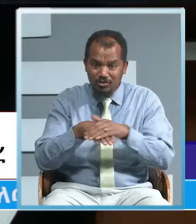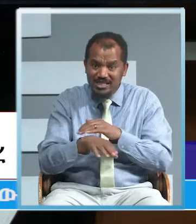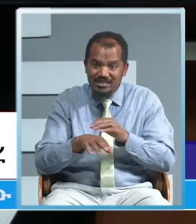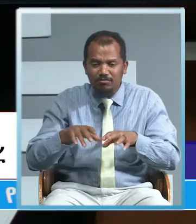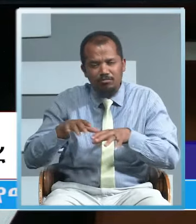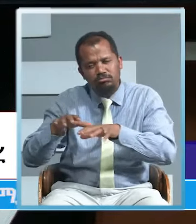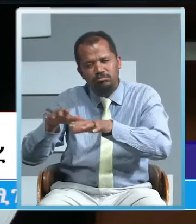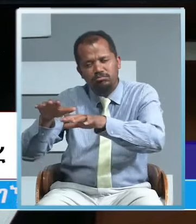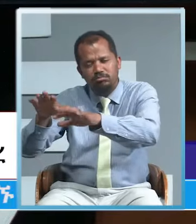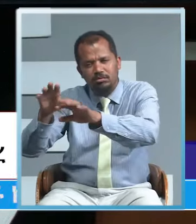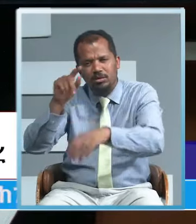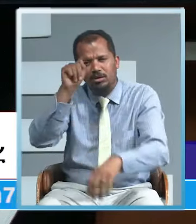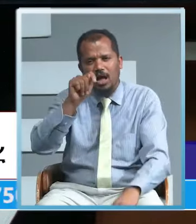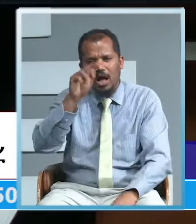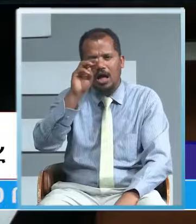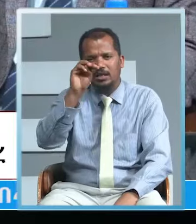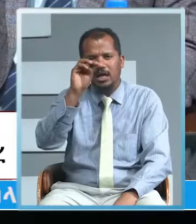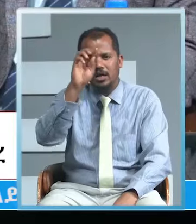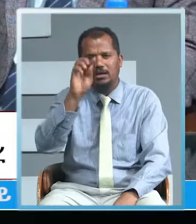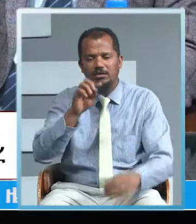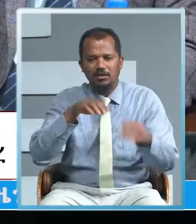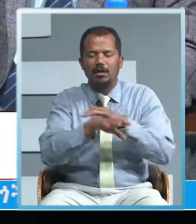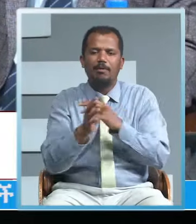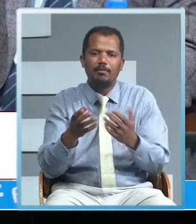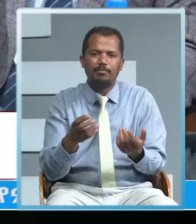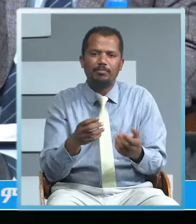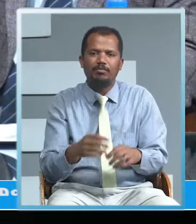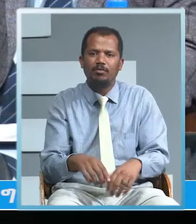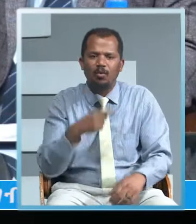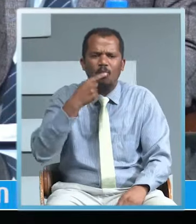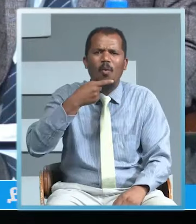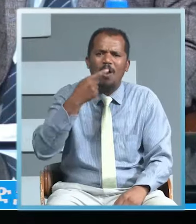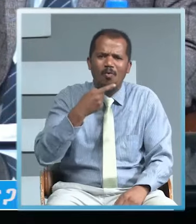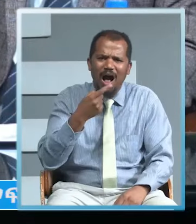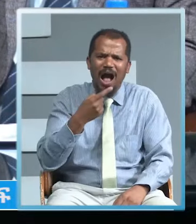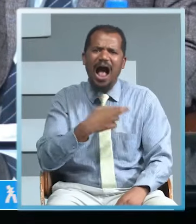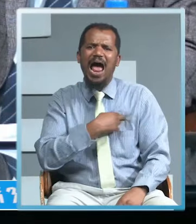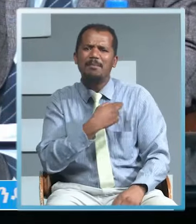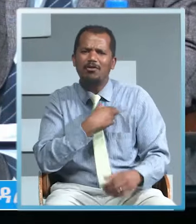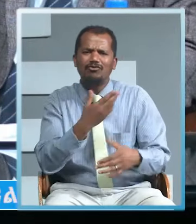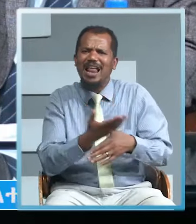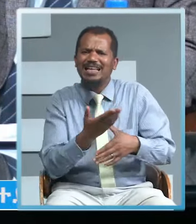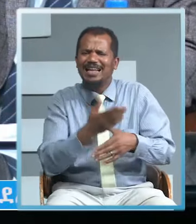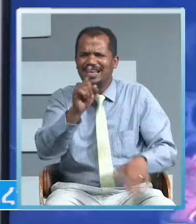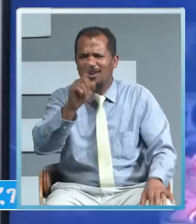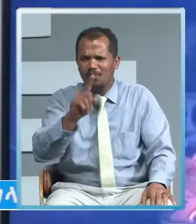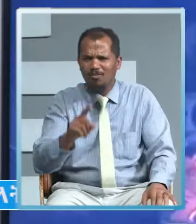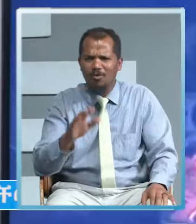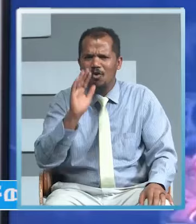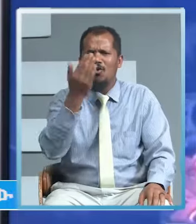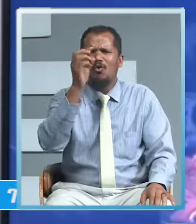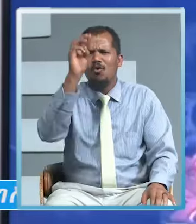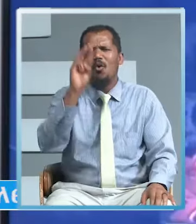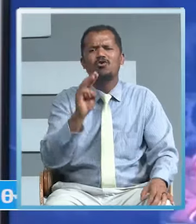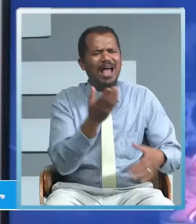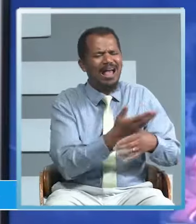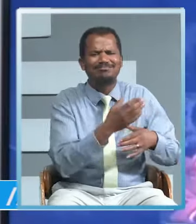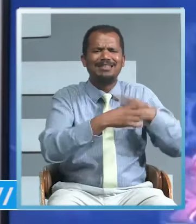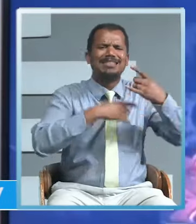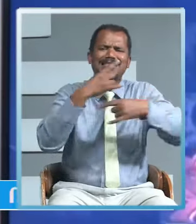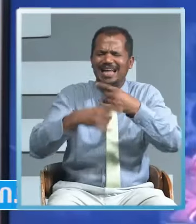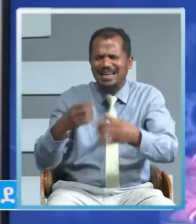ጊዜ ውስጥ ታጠቀተ ቋንቋ አልገደበው ሃይማኖት አልገደበው ጎሳ